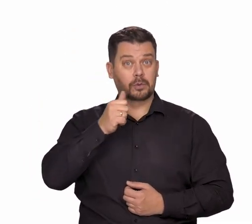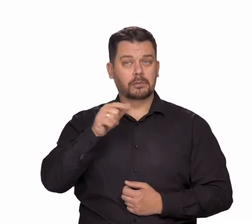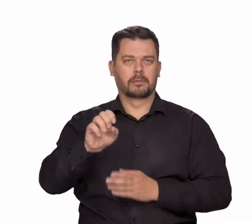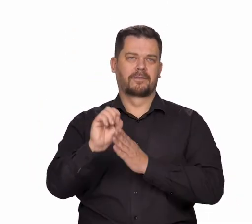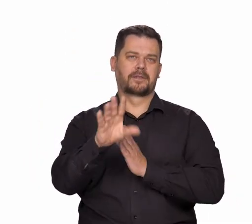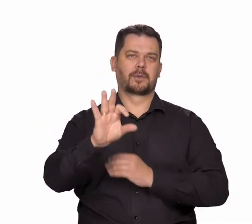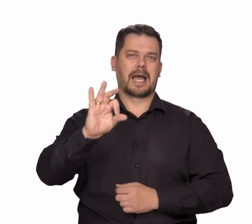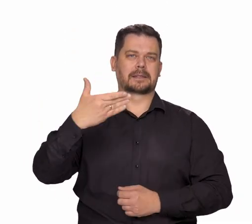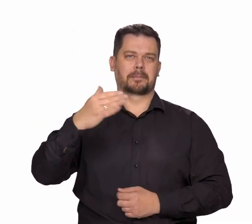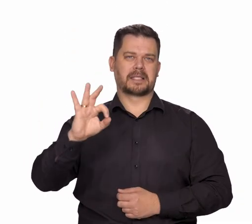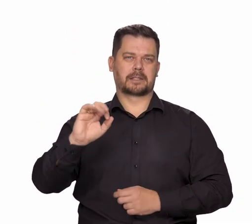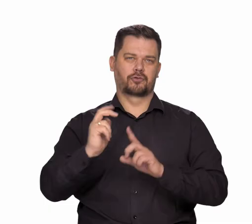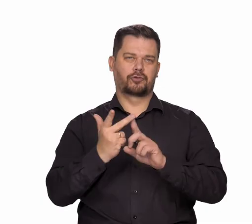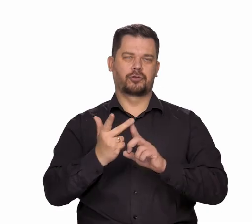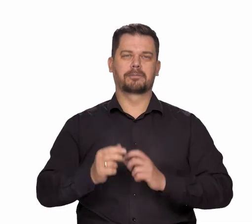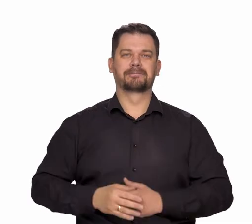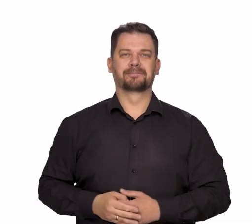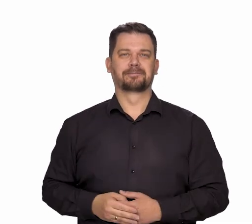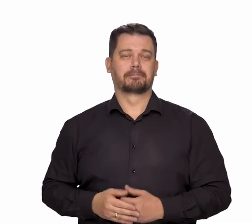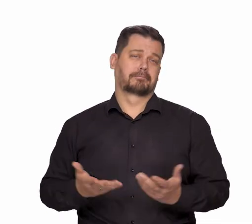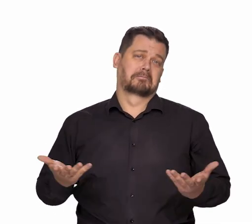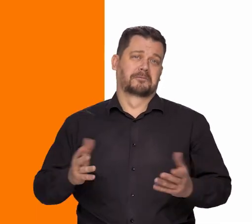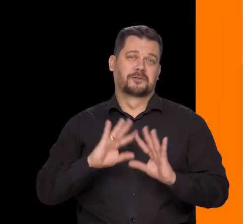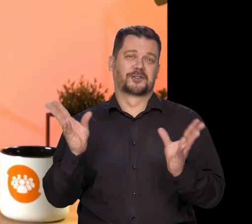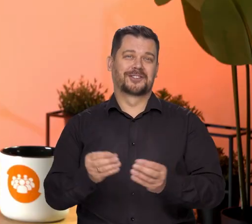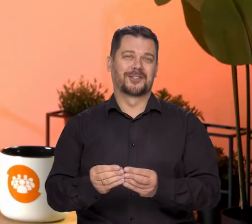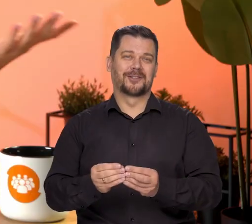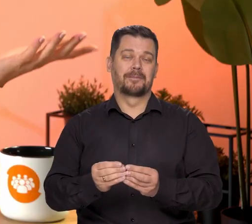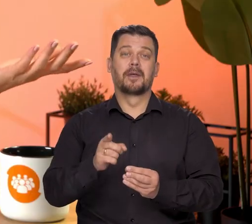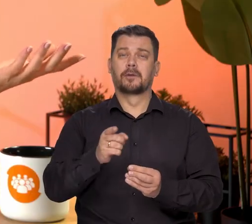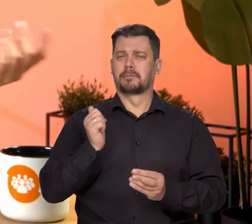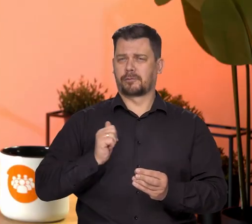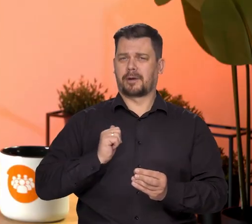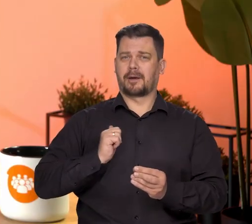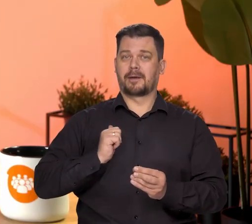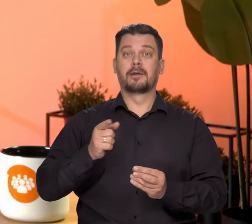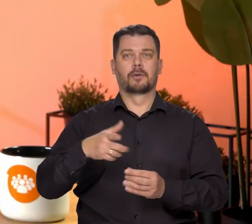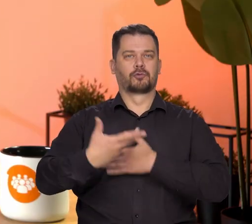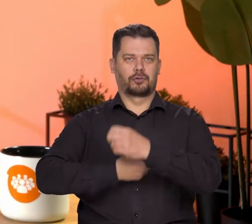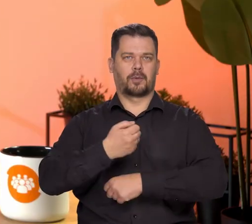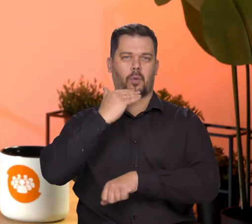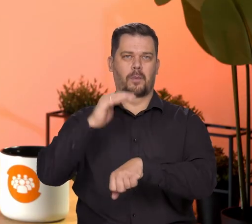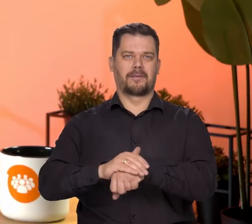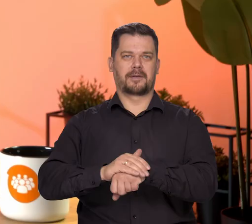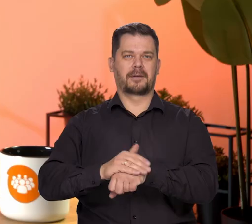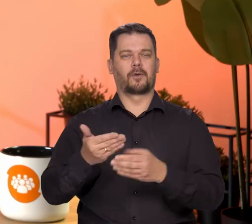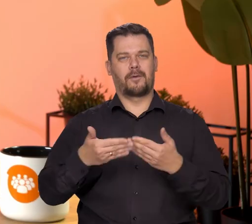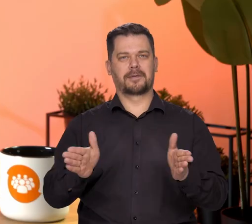a hasło do ich otwarcia prześlemy Ci SMS-em. I właściwie to już wszystko. Teraz poczekaj, aż